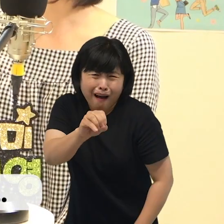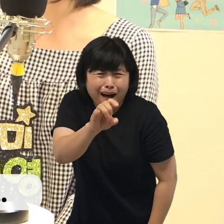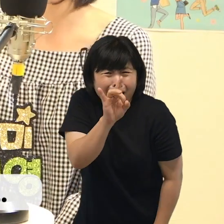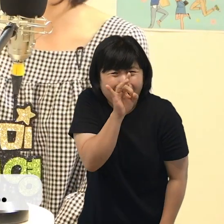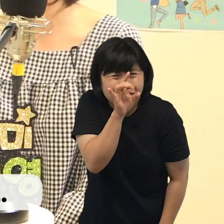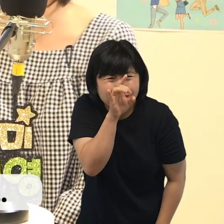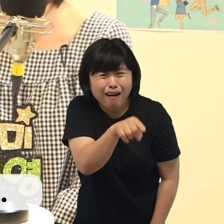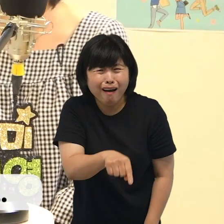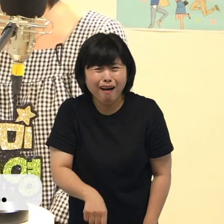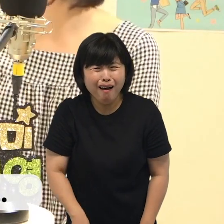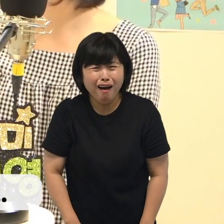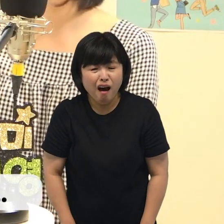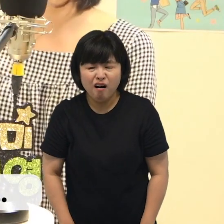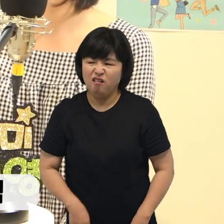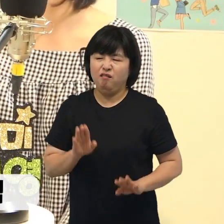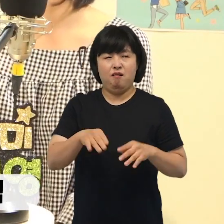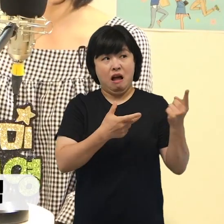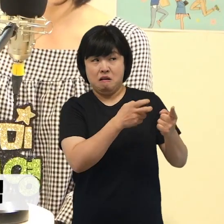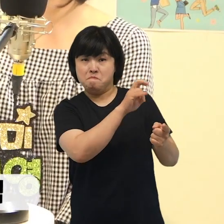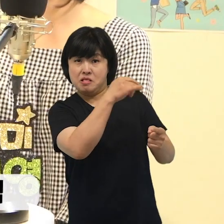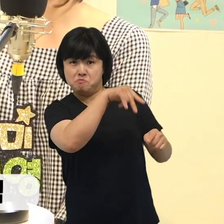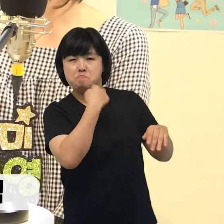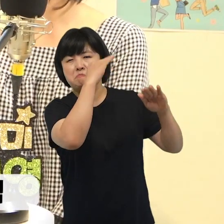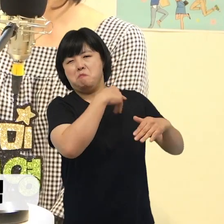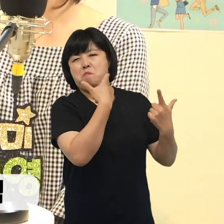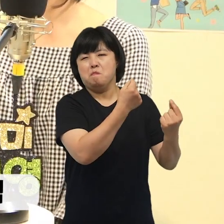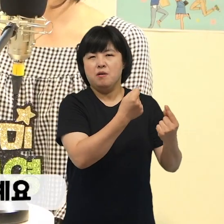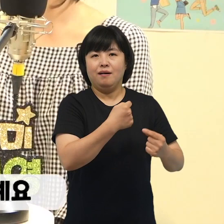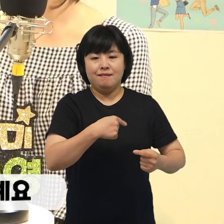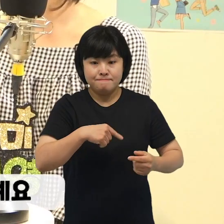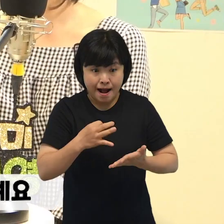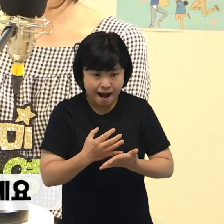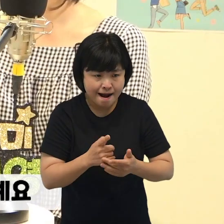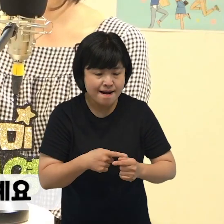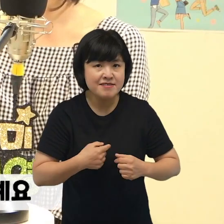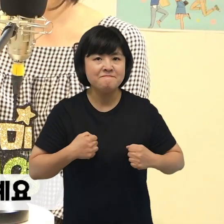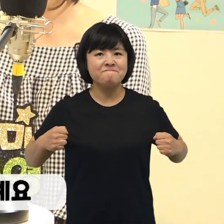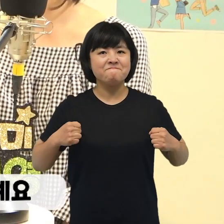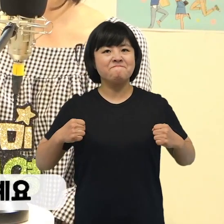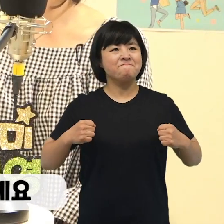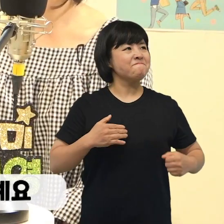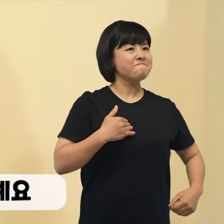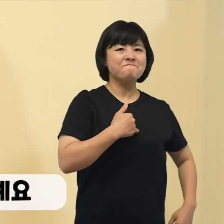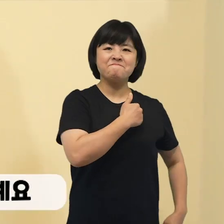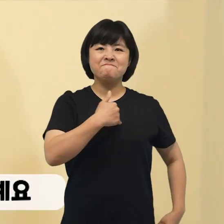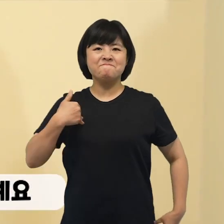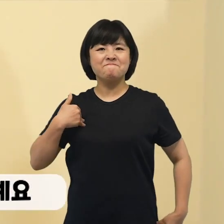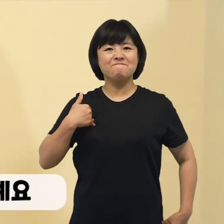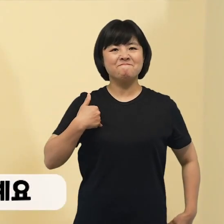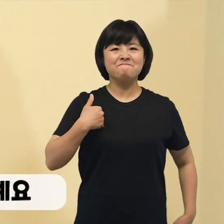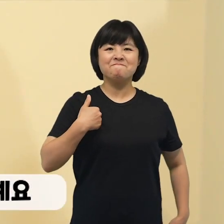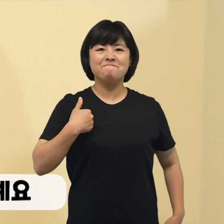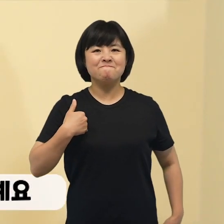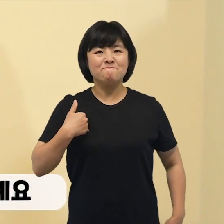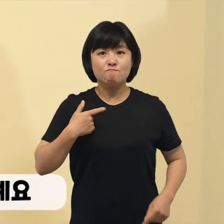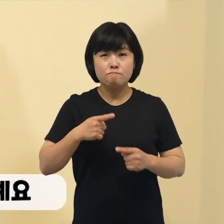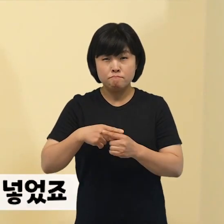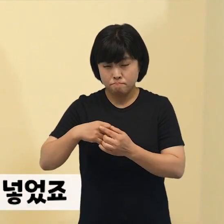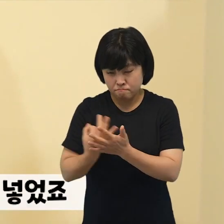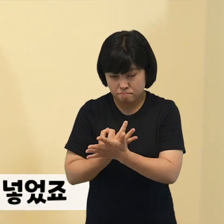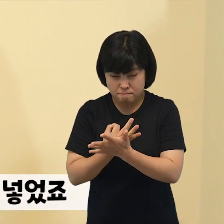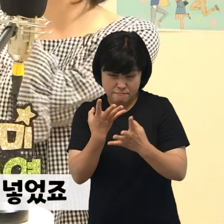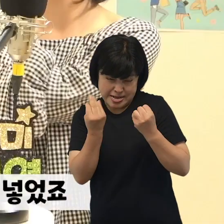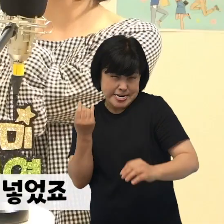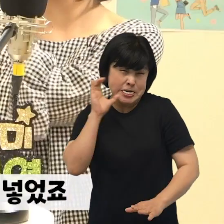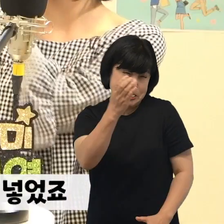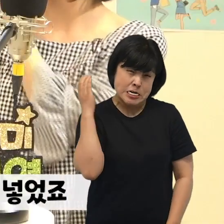안 되는 그래가지고 근데 이제 민수님 말씀하신 것처럼 저도 자만심을 굉장히 그쵸. 갖게 거기에 된 거예요. 걸리는 거죠.